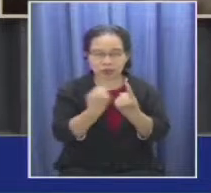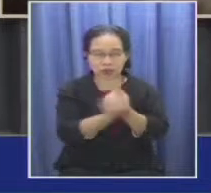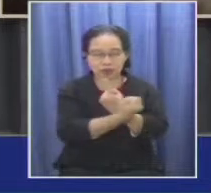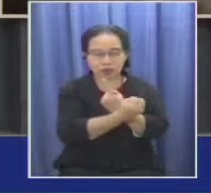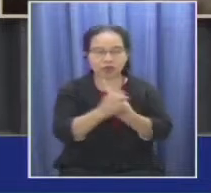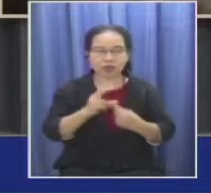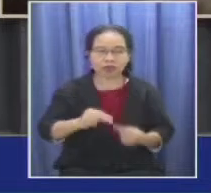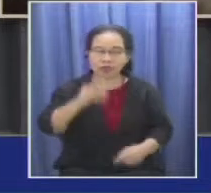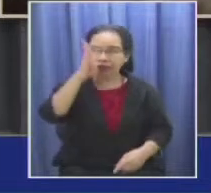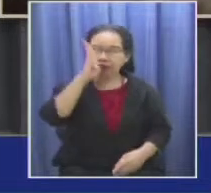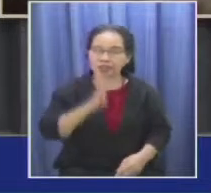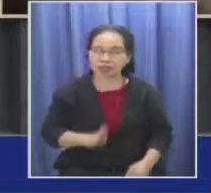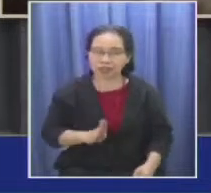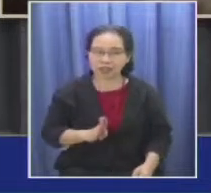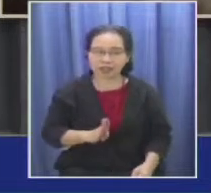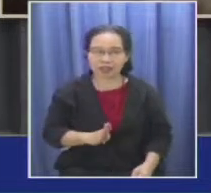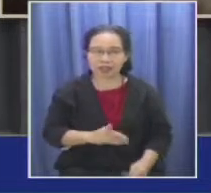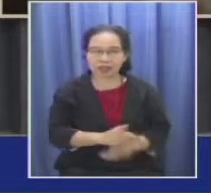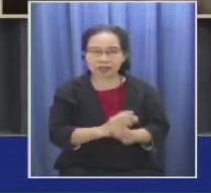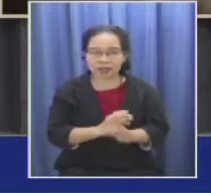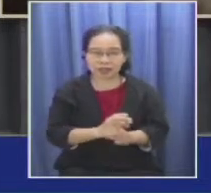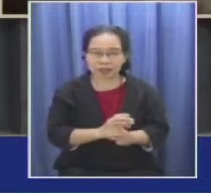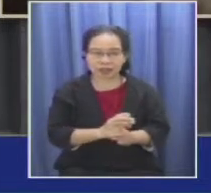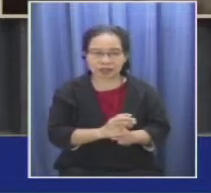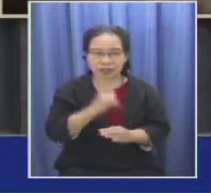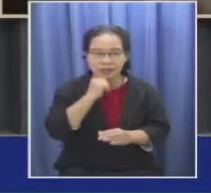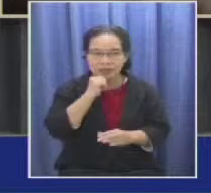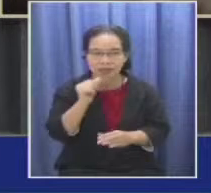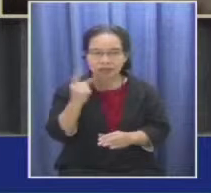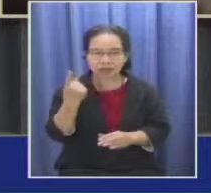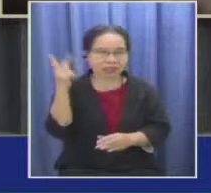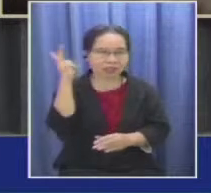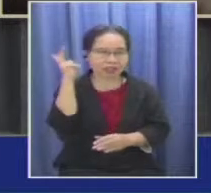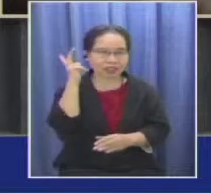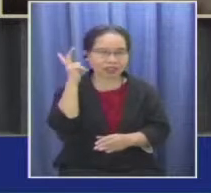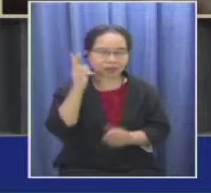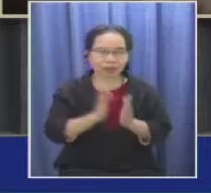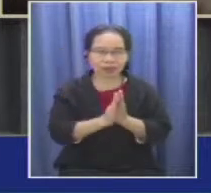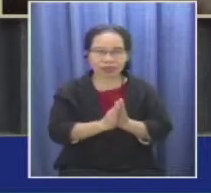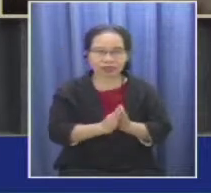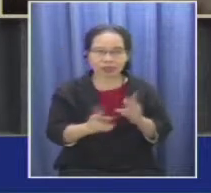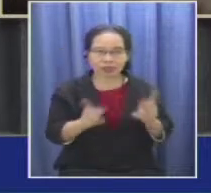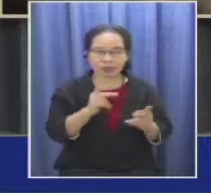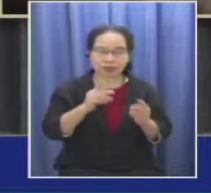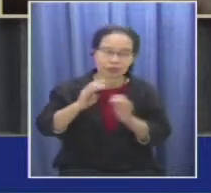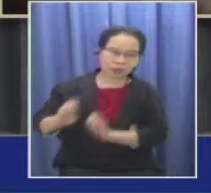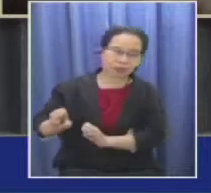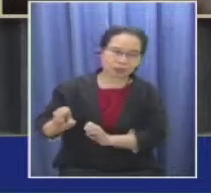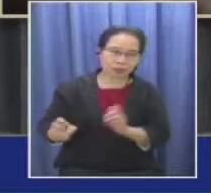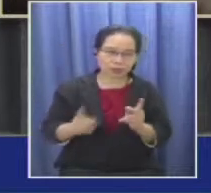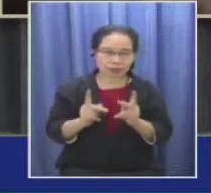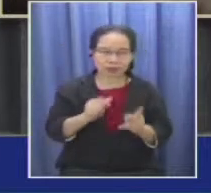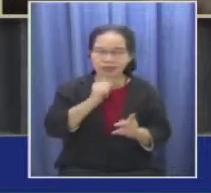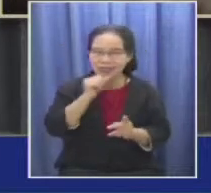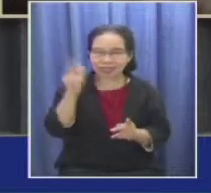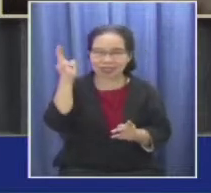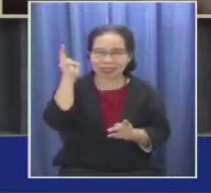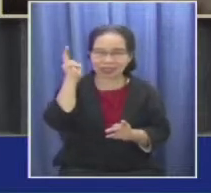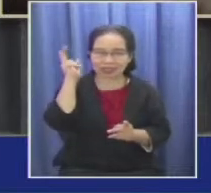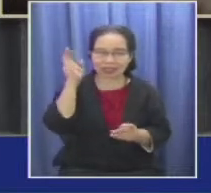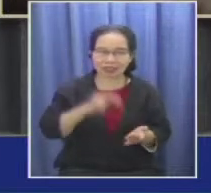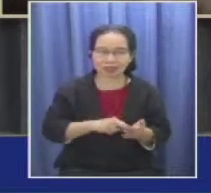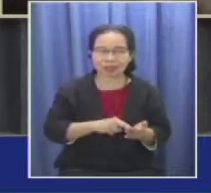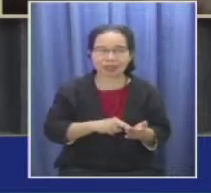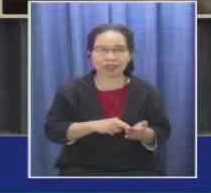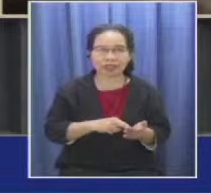tremo wo de mo hwa so fo kase ye bompa na obi atie asim ya hya se ye de bi pomo twa Mpaebɔ no se de wo tie